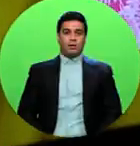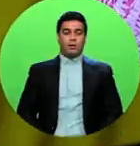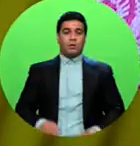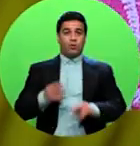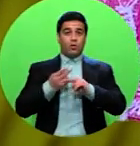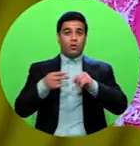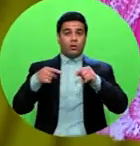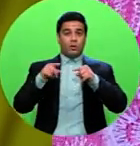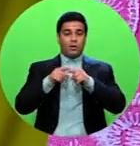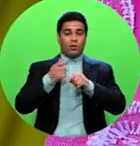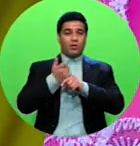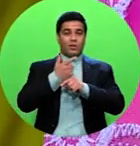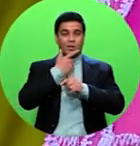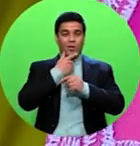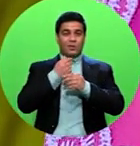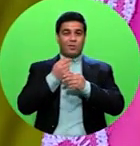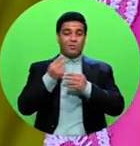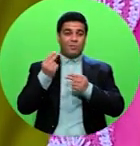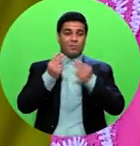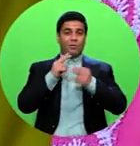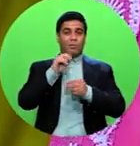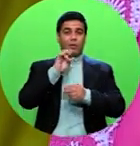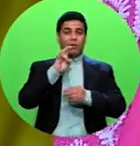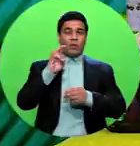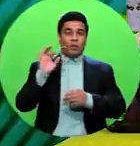Вот такая композиция. Панно,